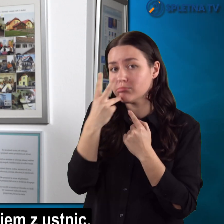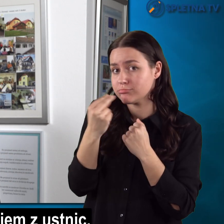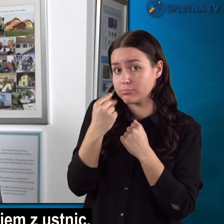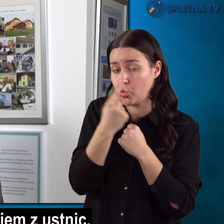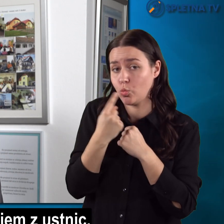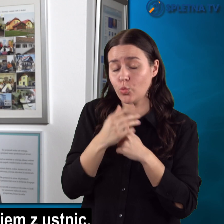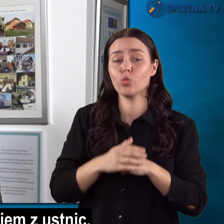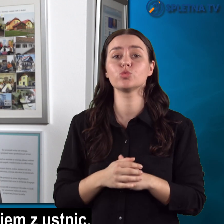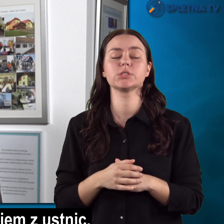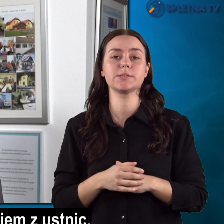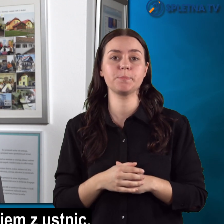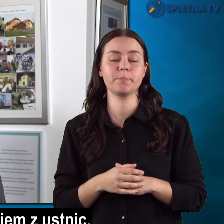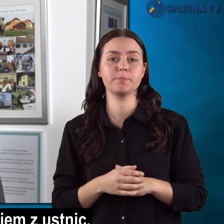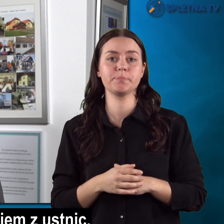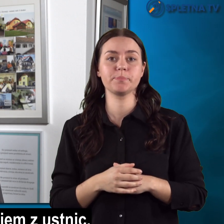ust.